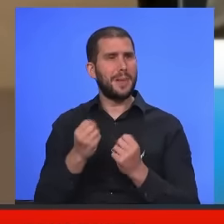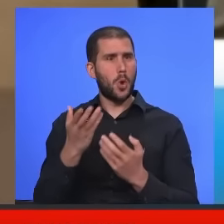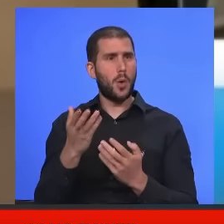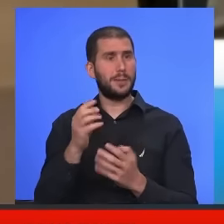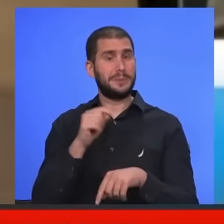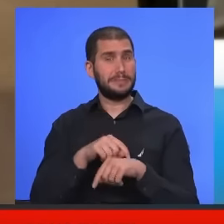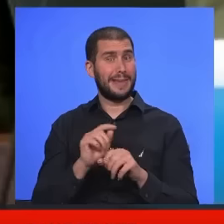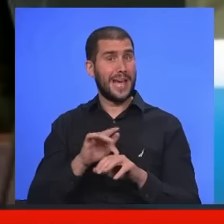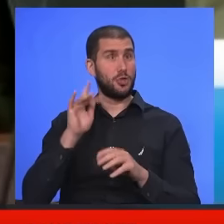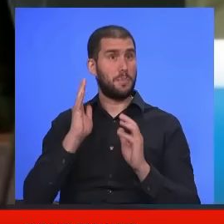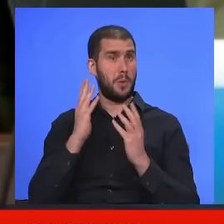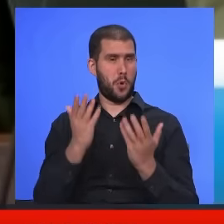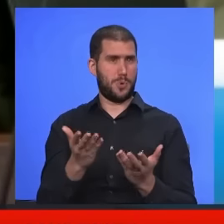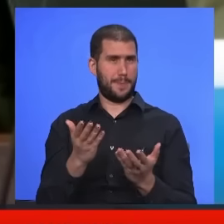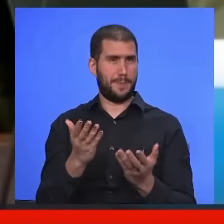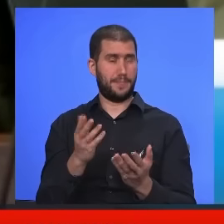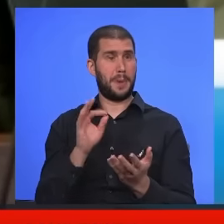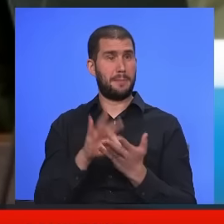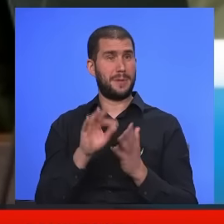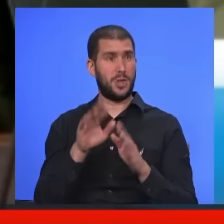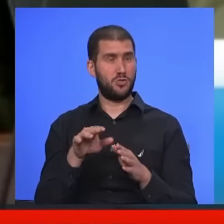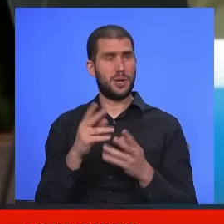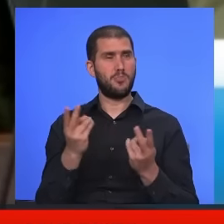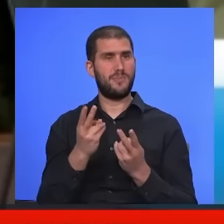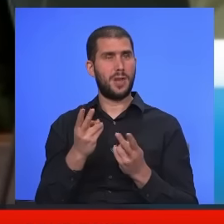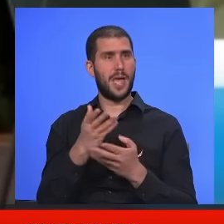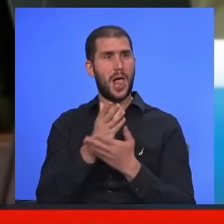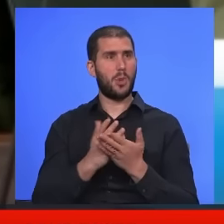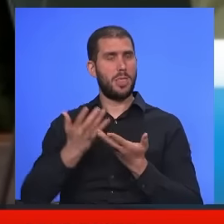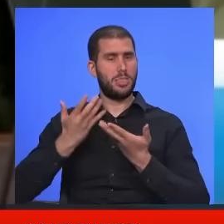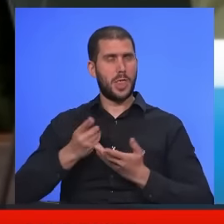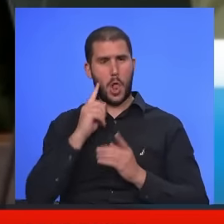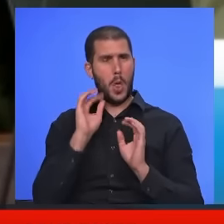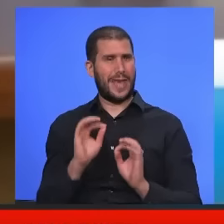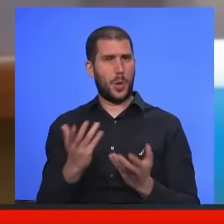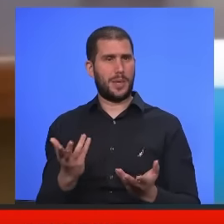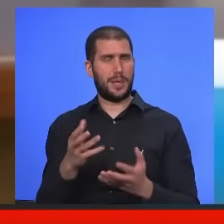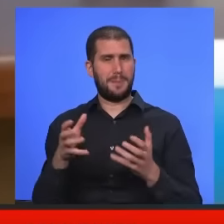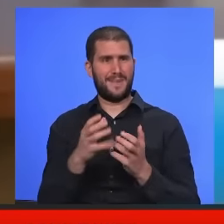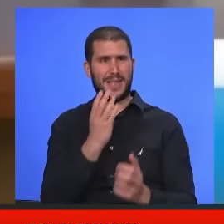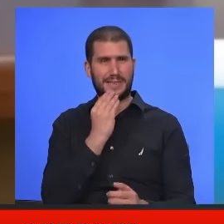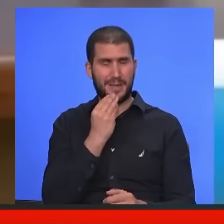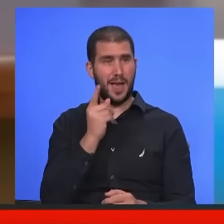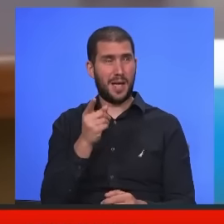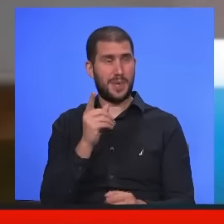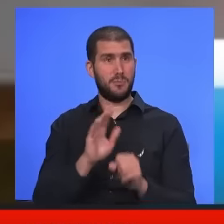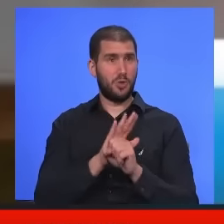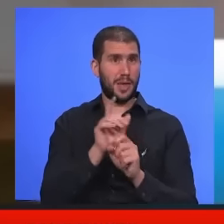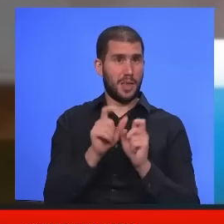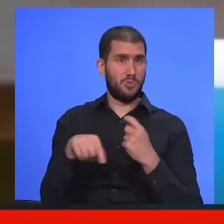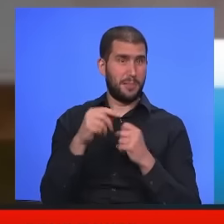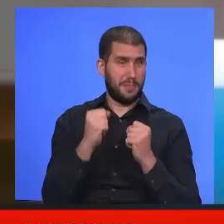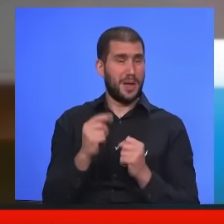בעיתוי רגיש במיוחד. כאשר יש ברקע, כמובן, חלוקת נטל לא סבירה בחברה הישראלית, אתה משכנע את המשוכנעים.